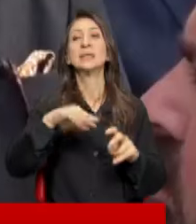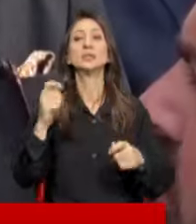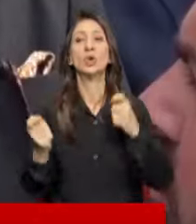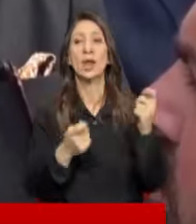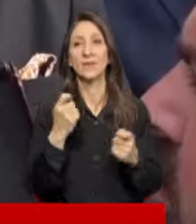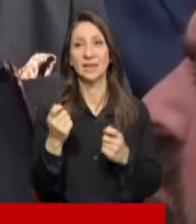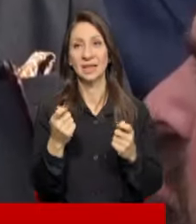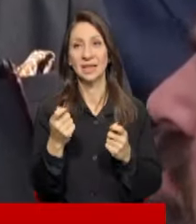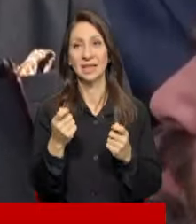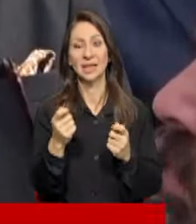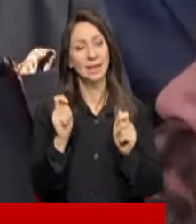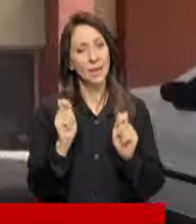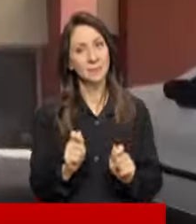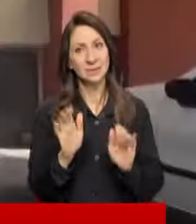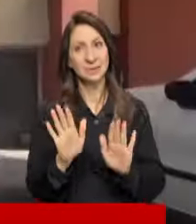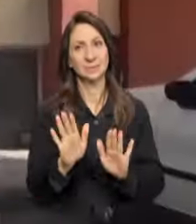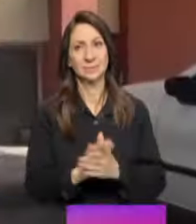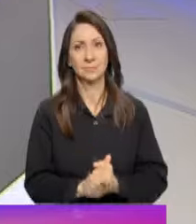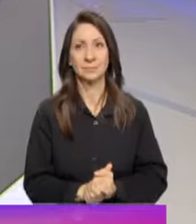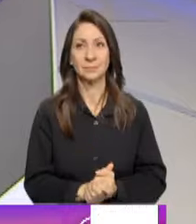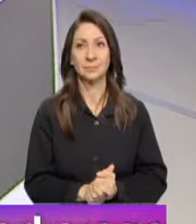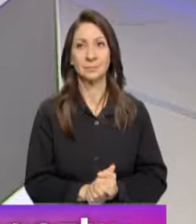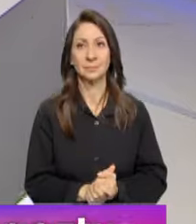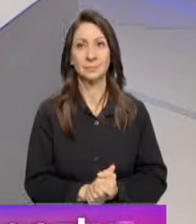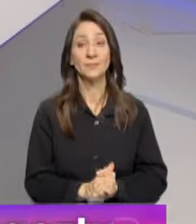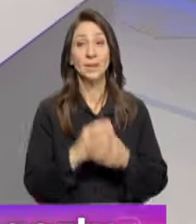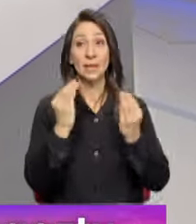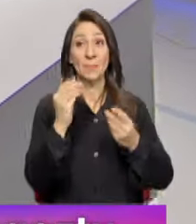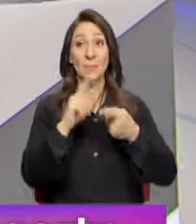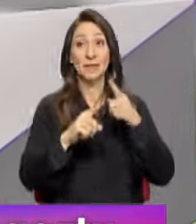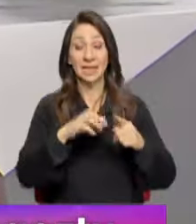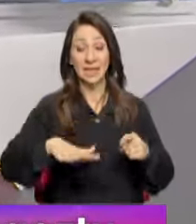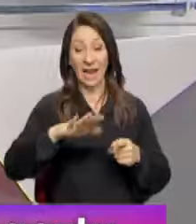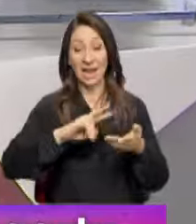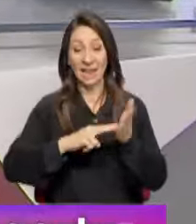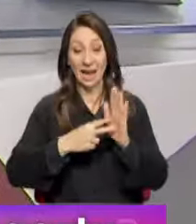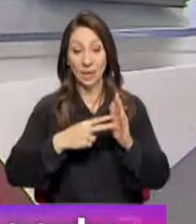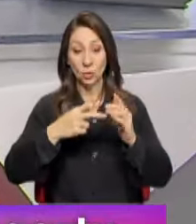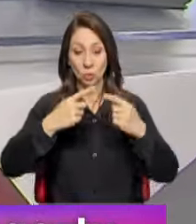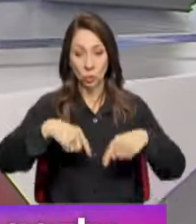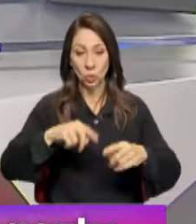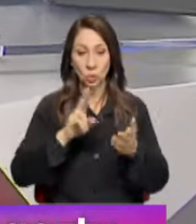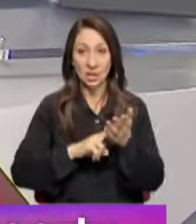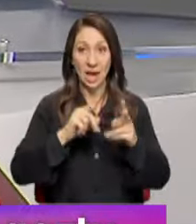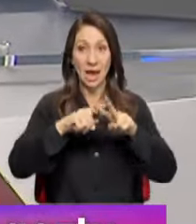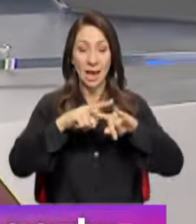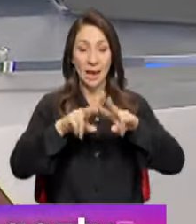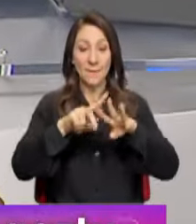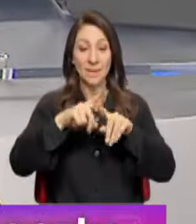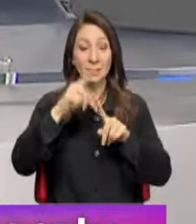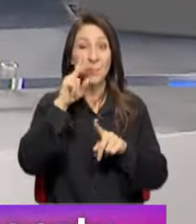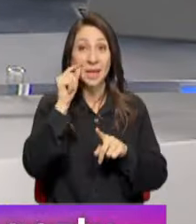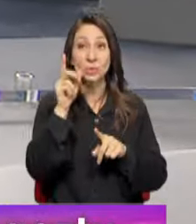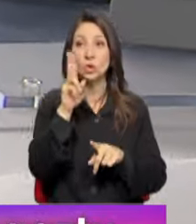görevini yerine getirsin. İYİ Parti Genel İdare Kurulu üyesi Ahmet Zeki Üçok'a